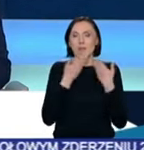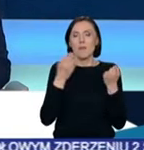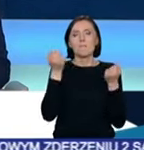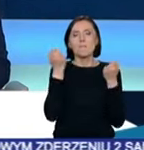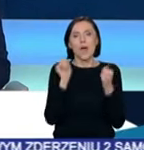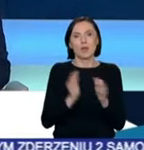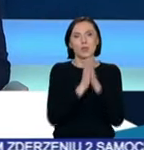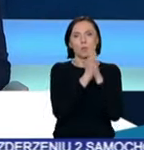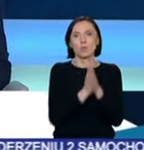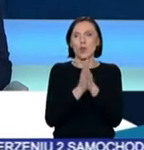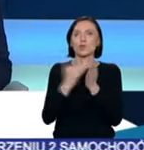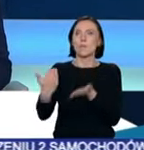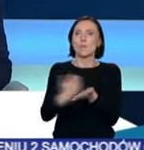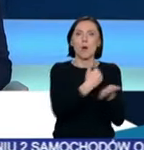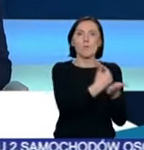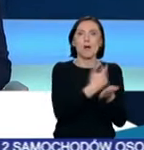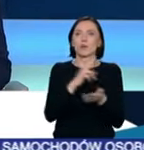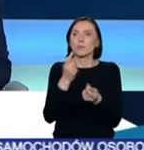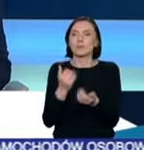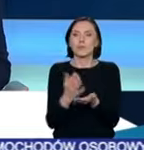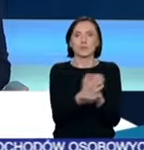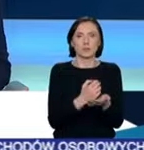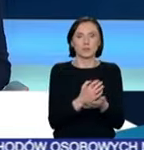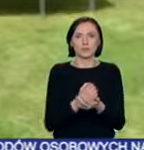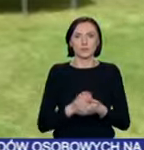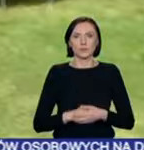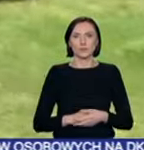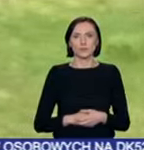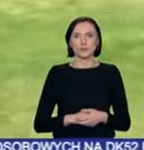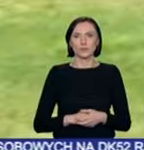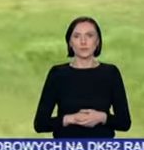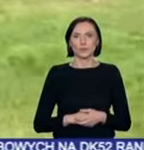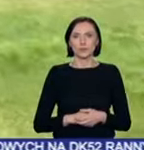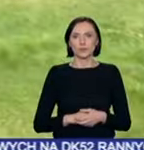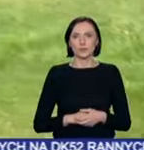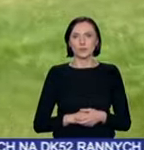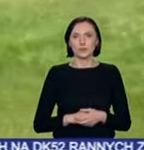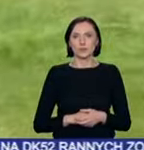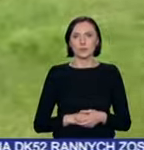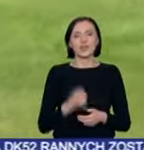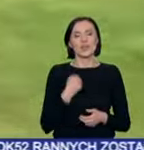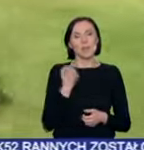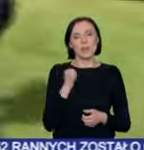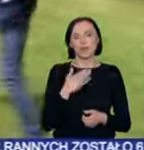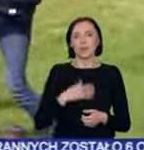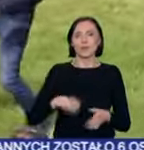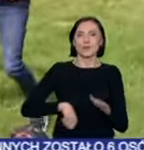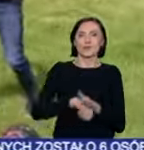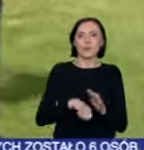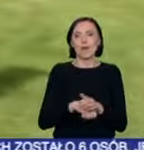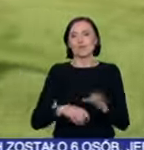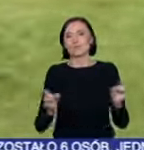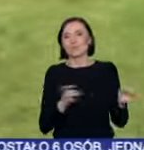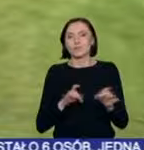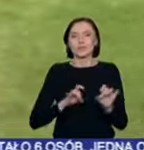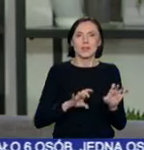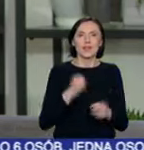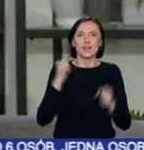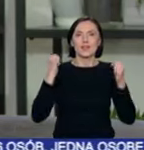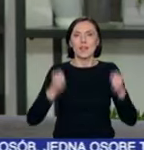o pomoc ludzi dobrych serc. Aleksandra Fejkiel. Bardzo lubię uprawiać sporty, szczególnie gdzieś tam na nartach. Mam